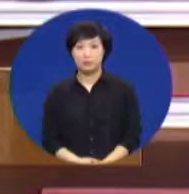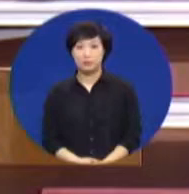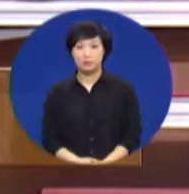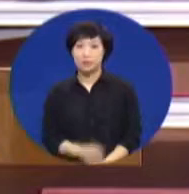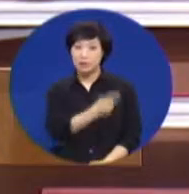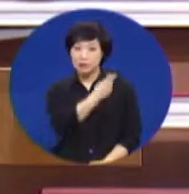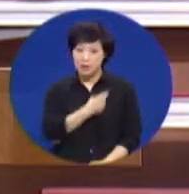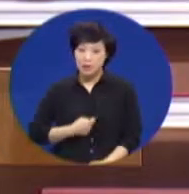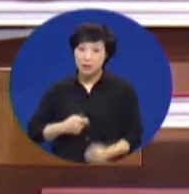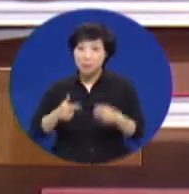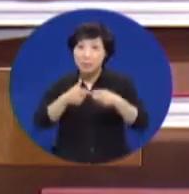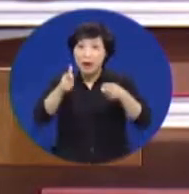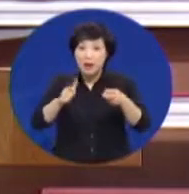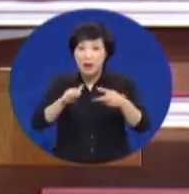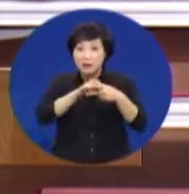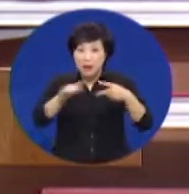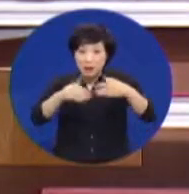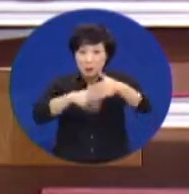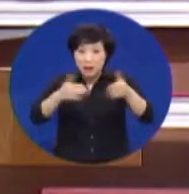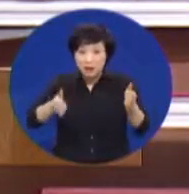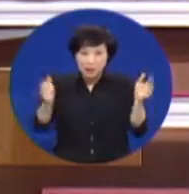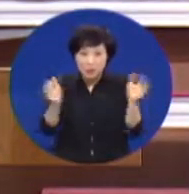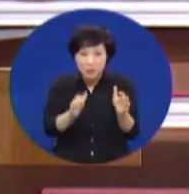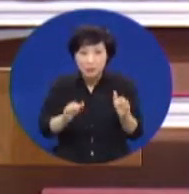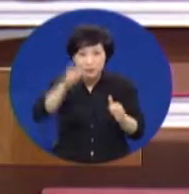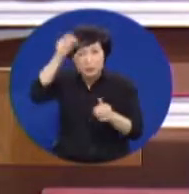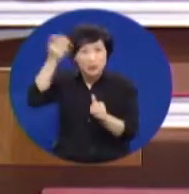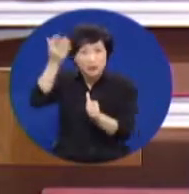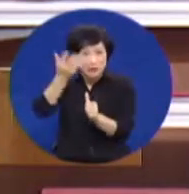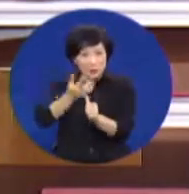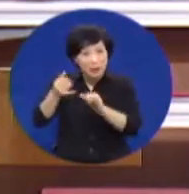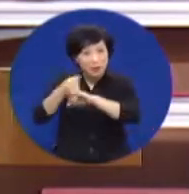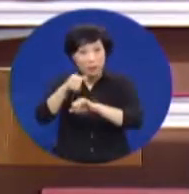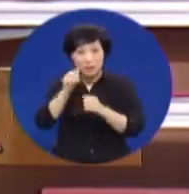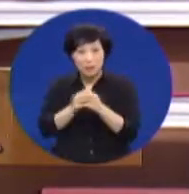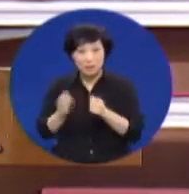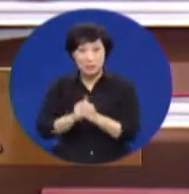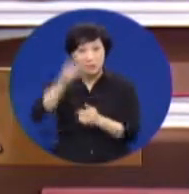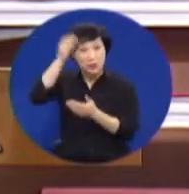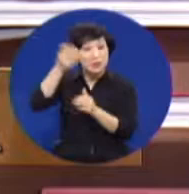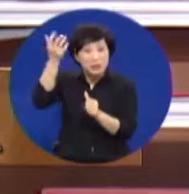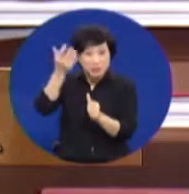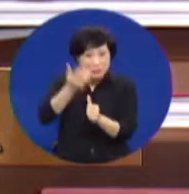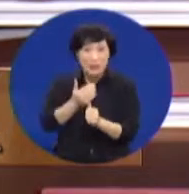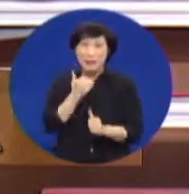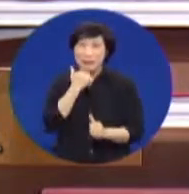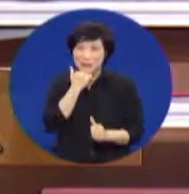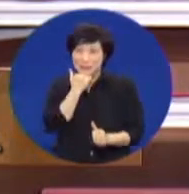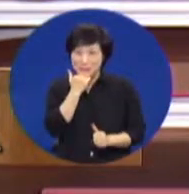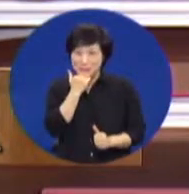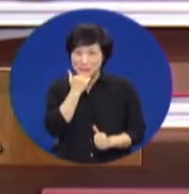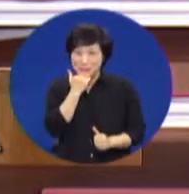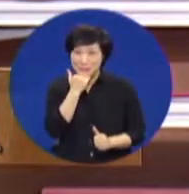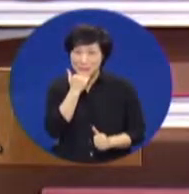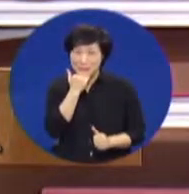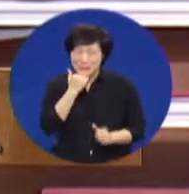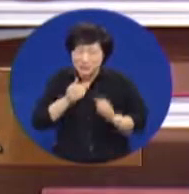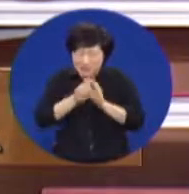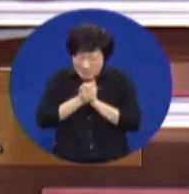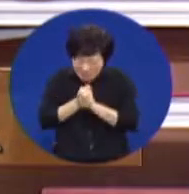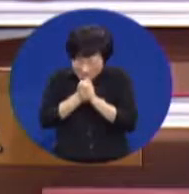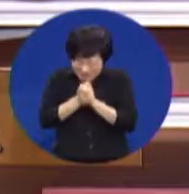그들이 마가 다락방에 모여서 성령이 임하신다 했으니까 성령이 임하기를 기다리며 전혀